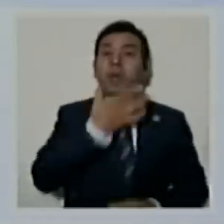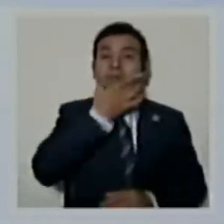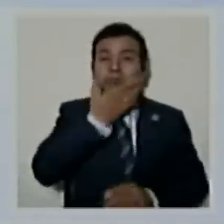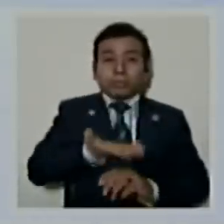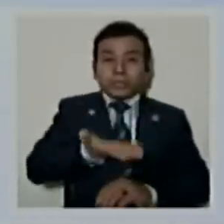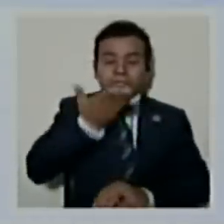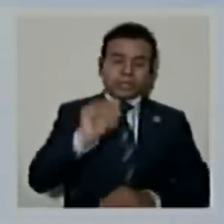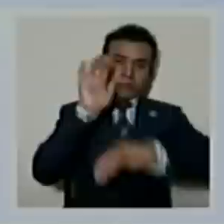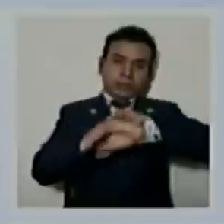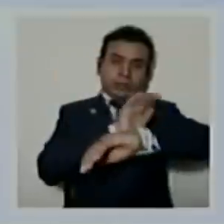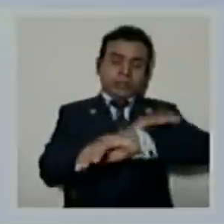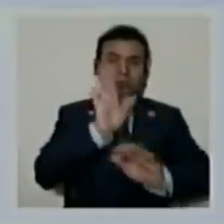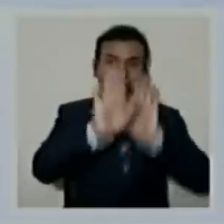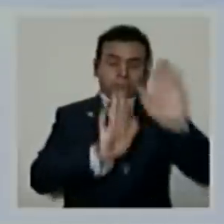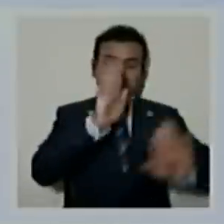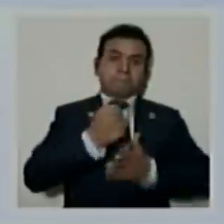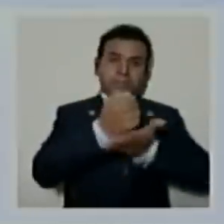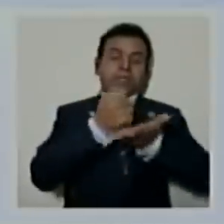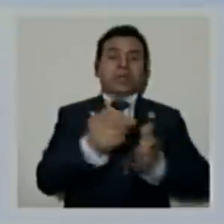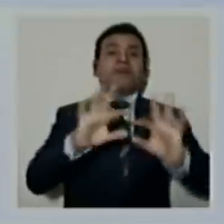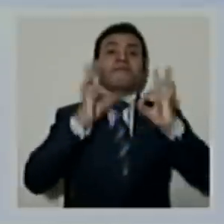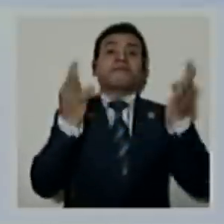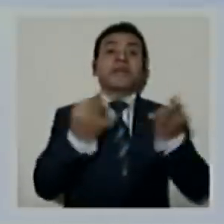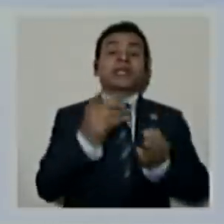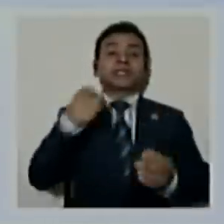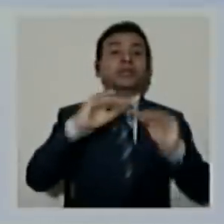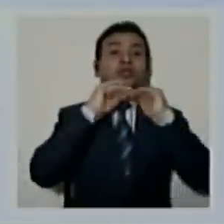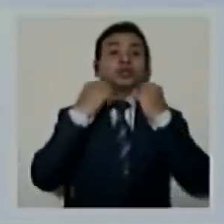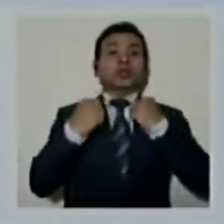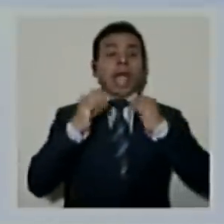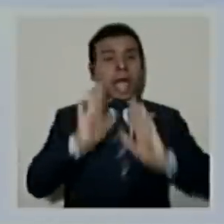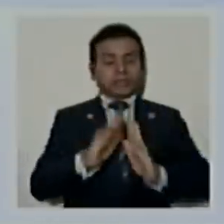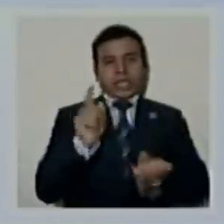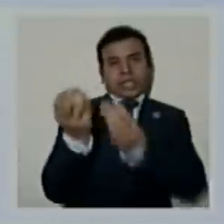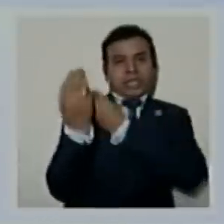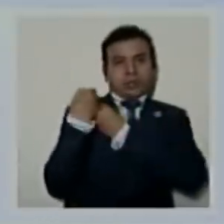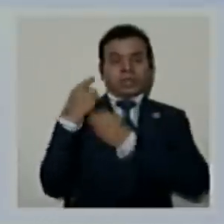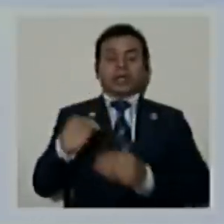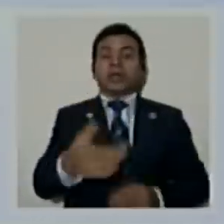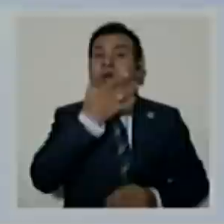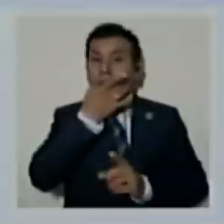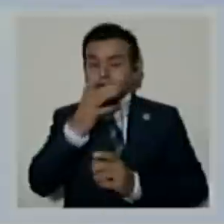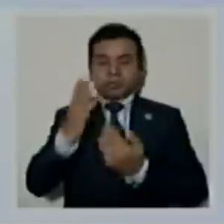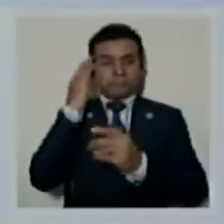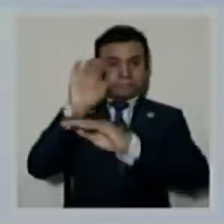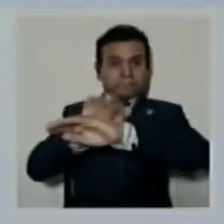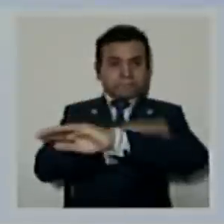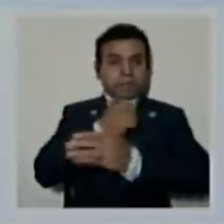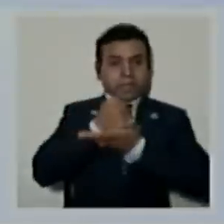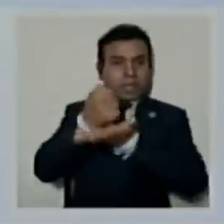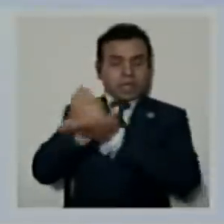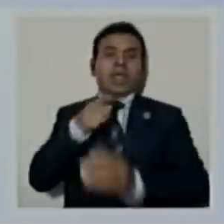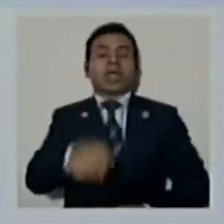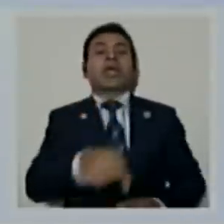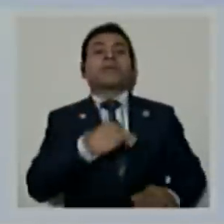প্রোটিনের ঘাটতিটা পূরণ করতে পারবো। বিশেষ করে শিশুদের দিকে নজর দিবেন, বয়োজ্যেষ্ঠদের প্রতি নজর দিবেন এবং তাদের স্বাস্থ্য সুরক্ষা করার